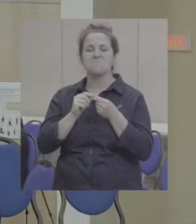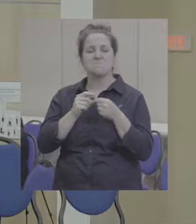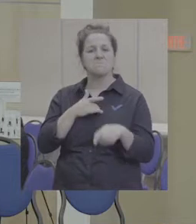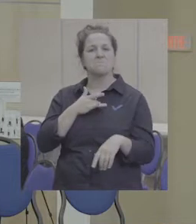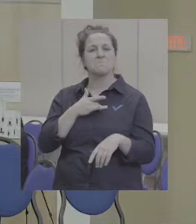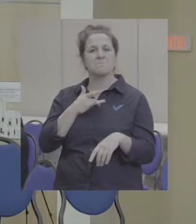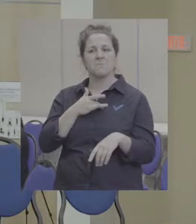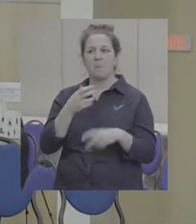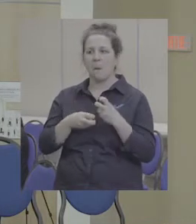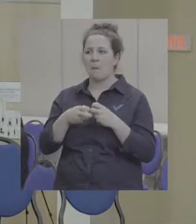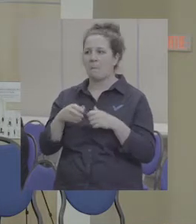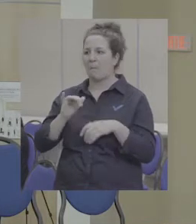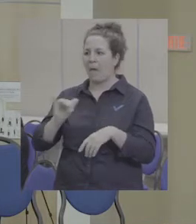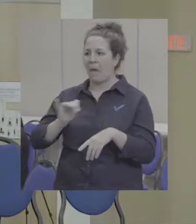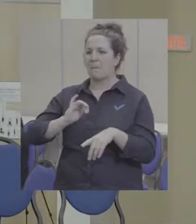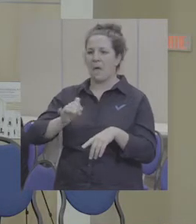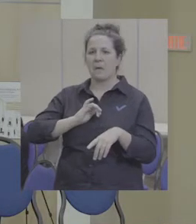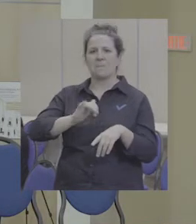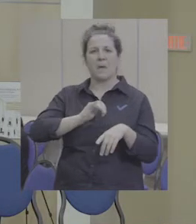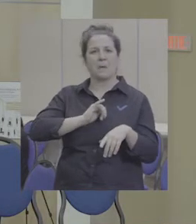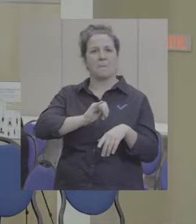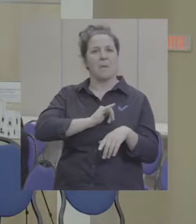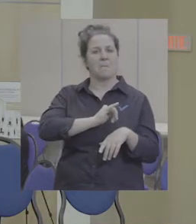tout le monde a le même problème.